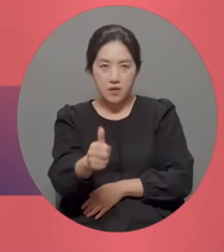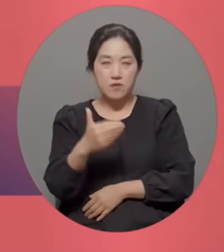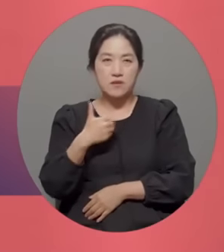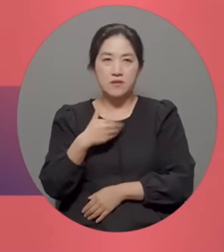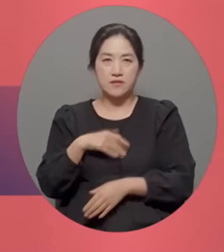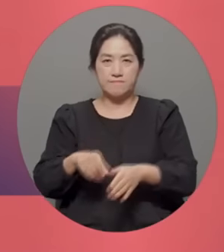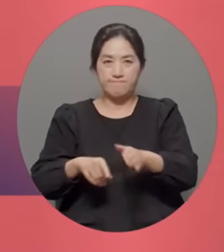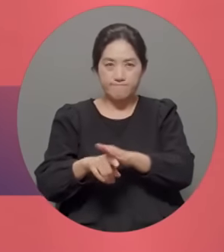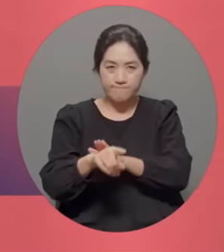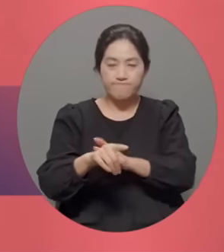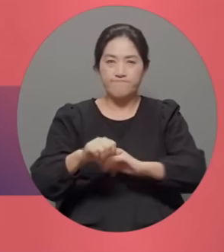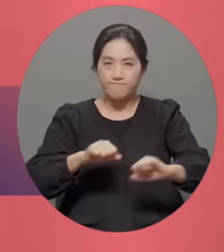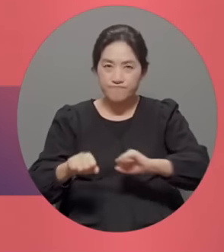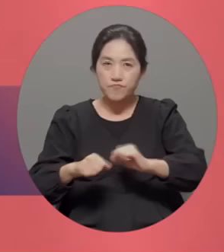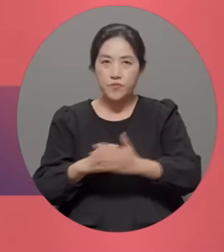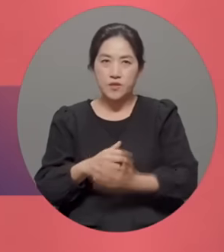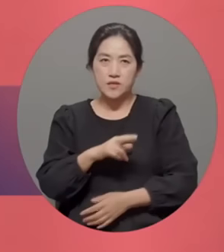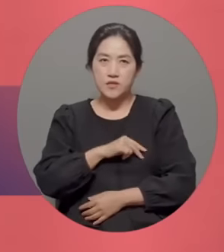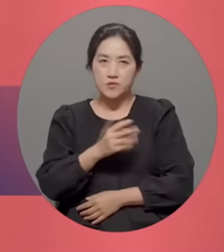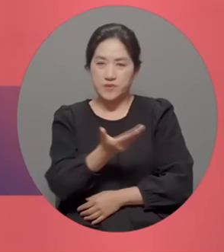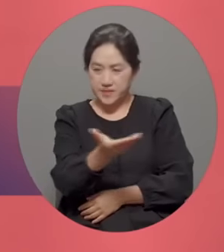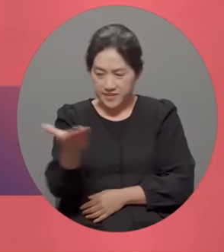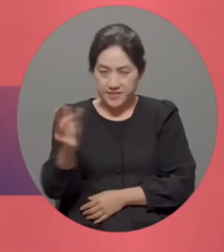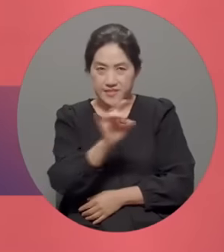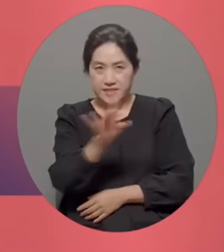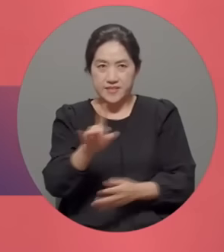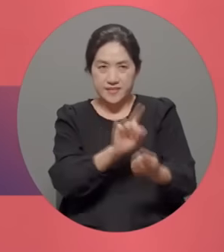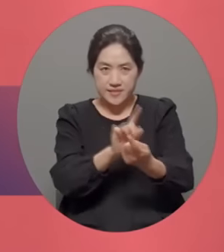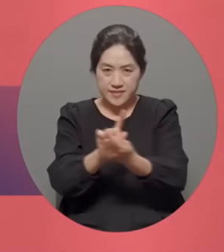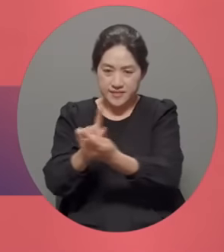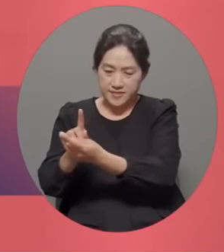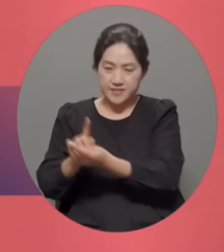제가 선두에 서서 의원님들을